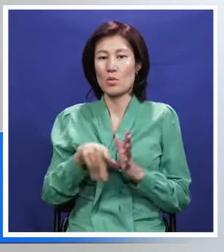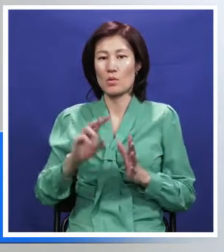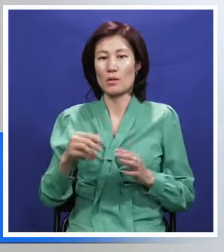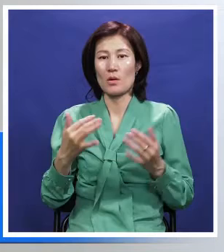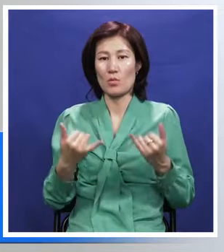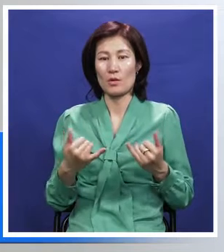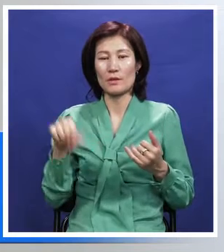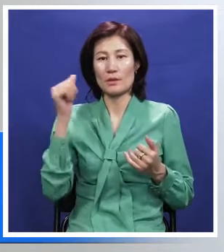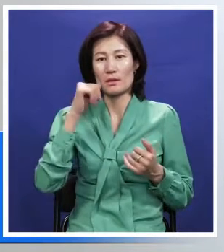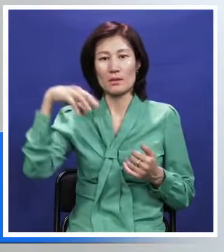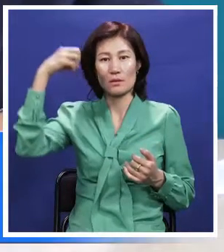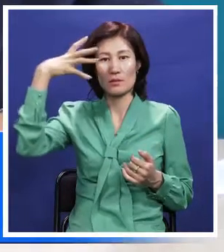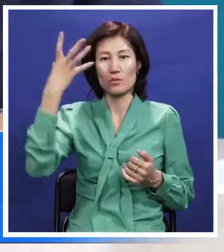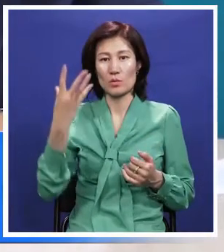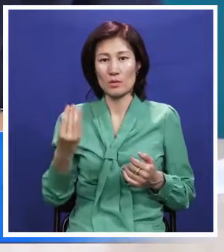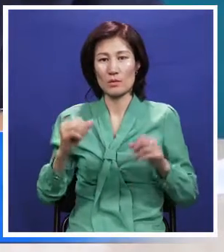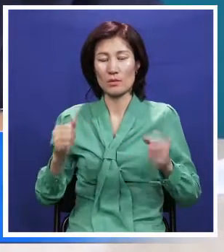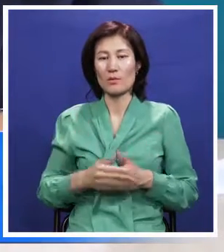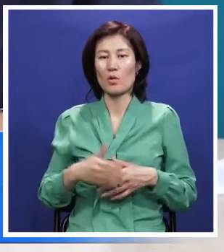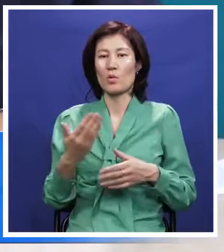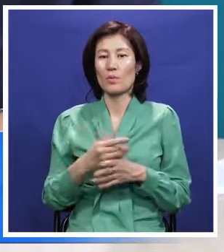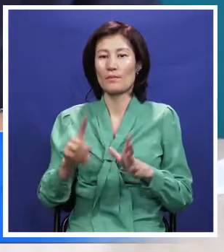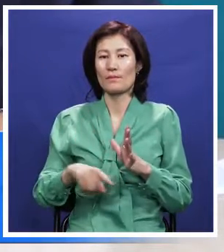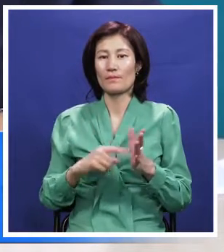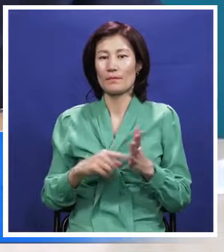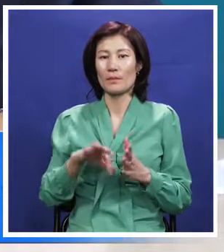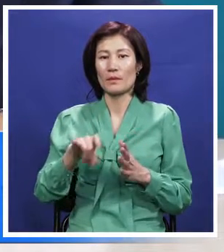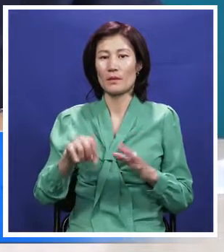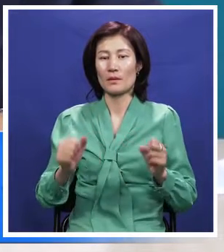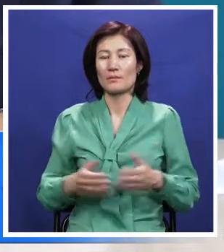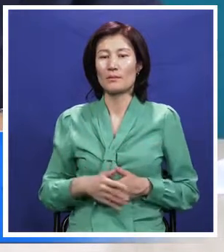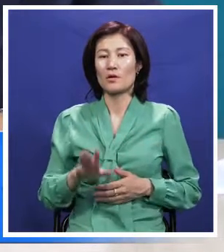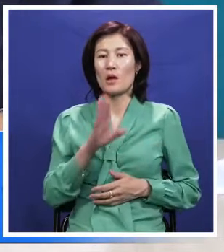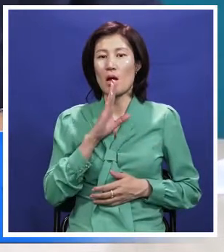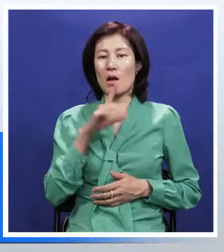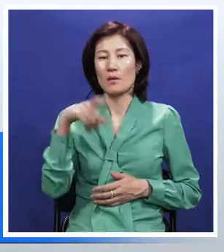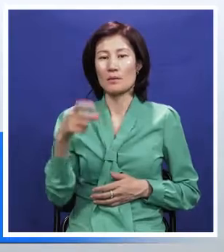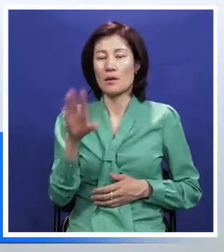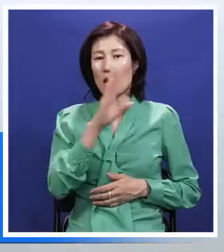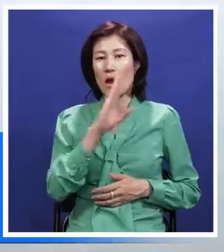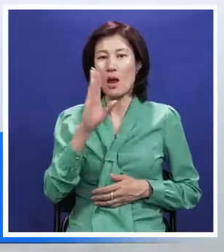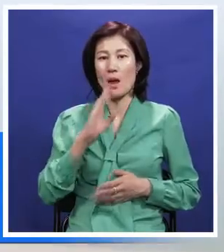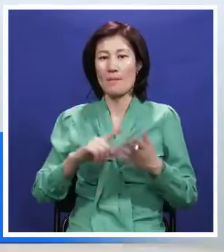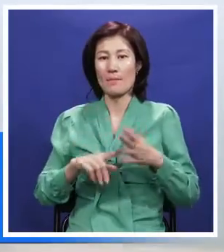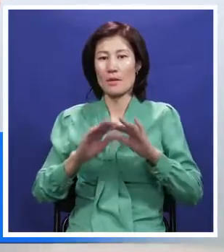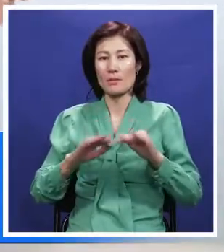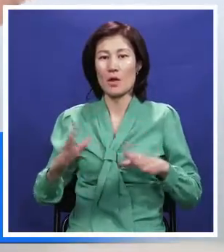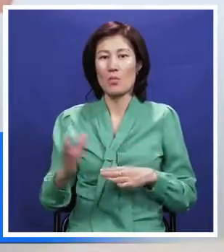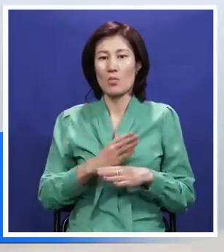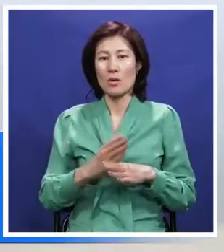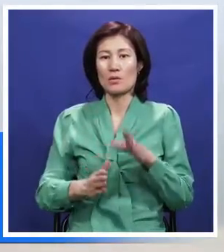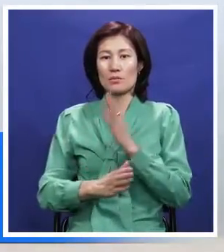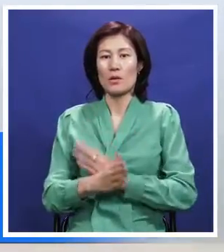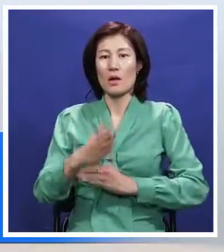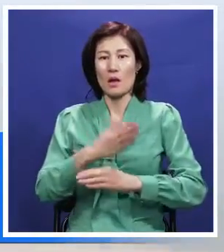Бүгін ертеңнен светім қиып кетеді деп отырмыз. Дәл осындай жәрдем түрін сұрай келген Анар Хасенқызы жалғыз бастана. 5 баласынан бөлек